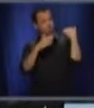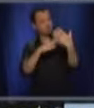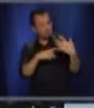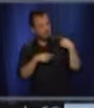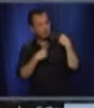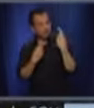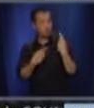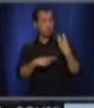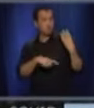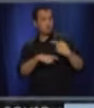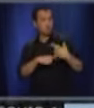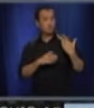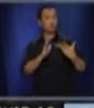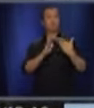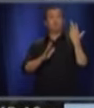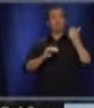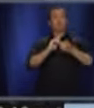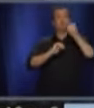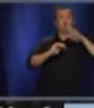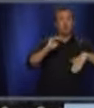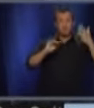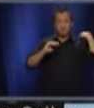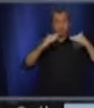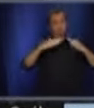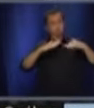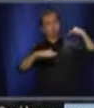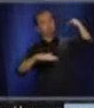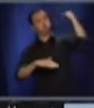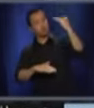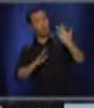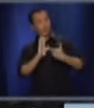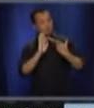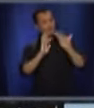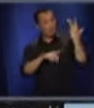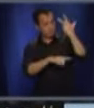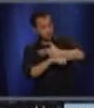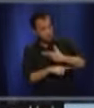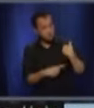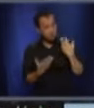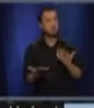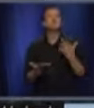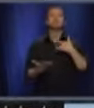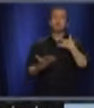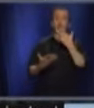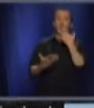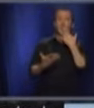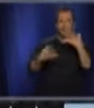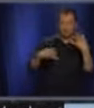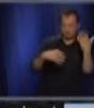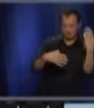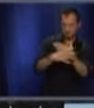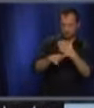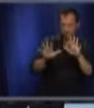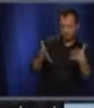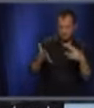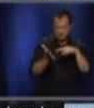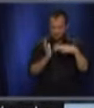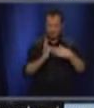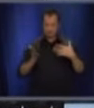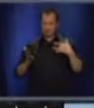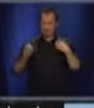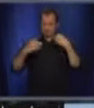fois plus élevé que la limite que vous aviez vous-même fixée. Je sais que vous avez été transparent. Est-ce qu'on commence tranquillement, mais sûrement, à perdre un peu le contrôle